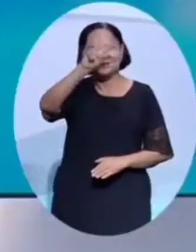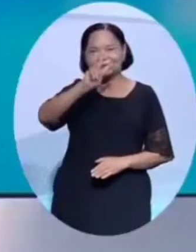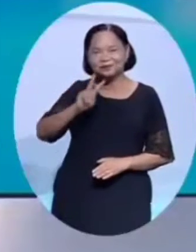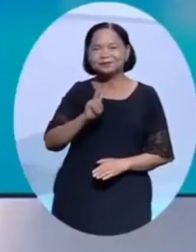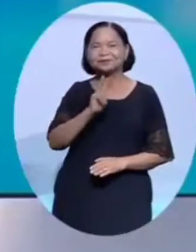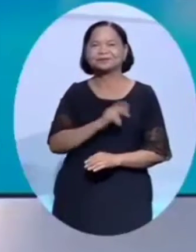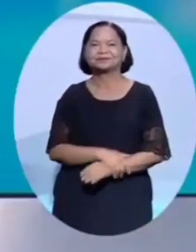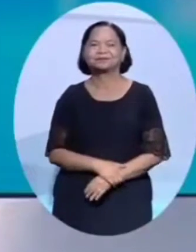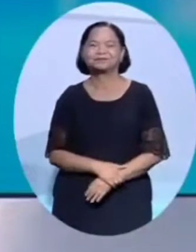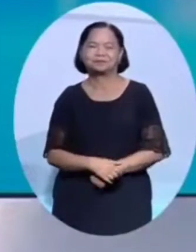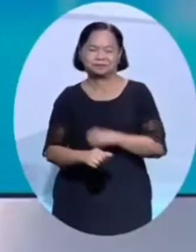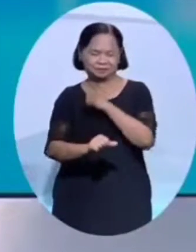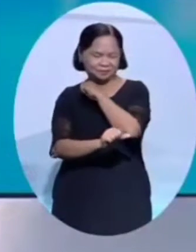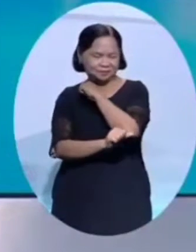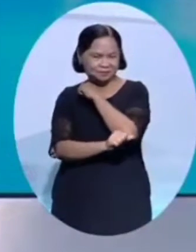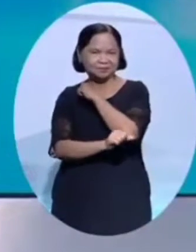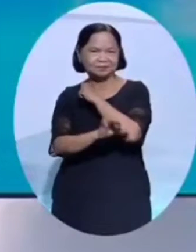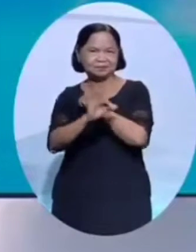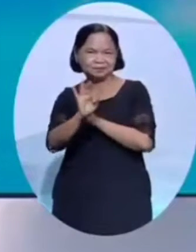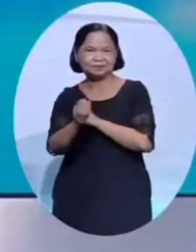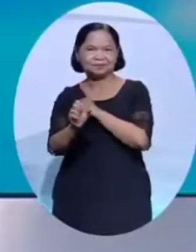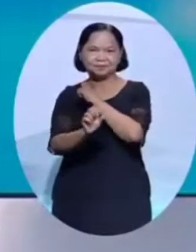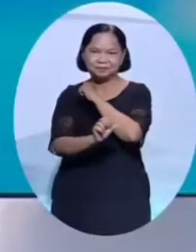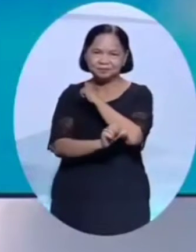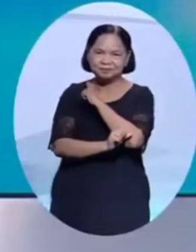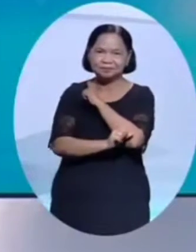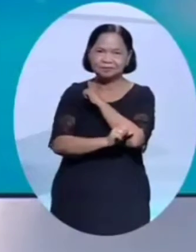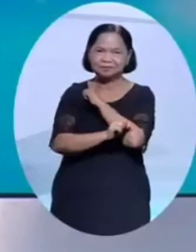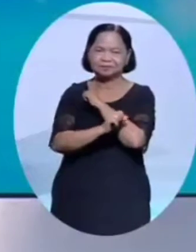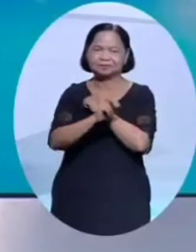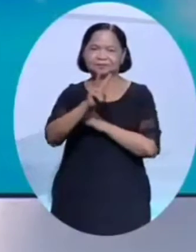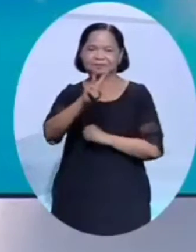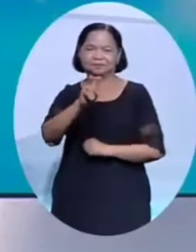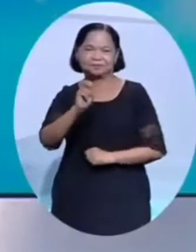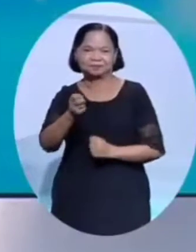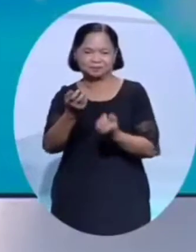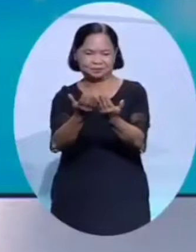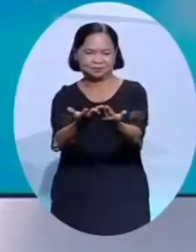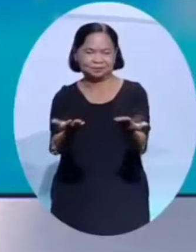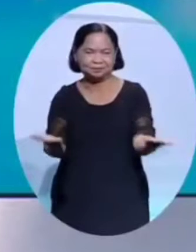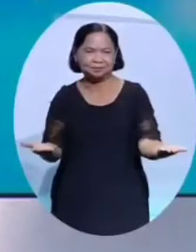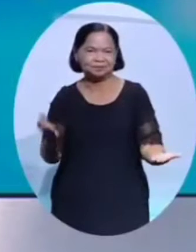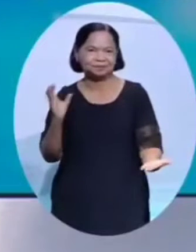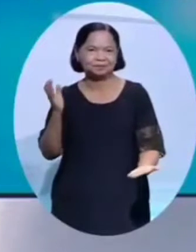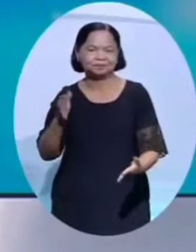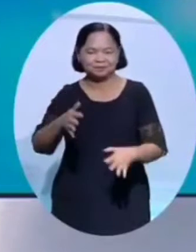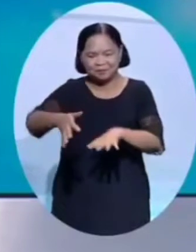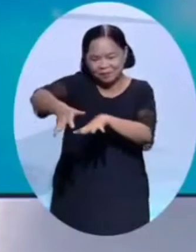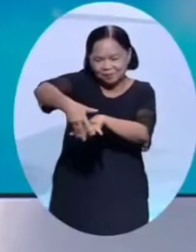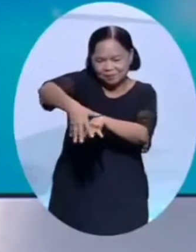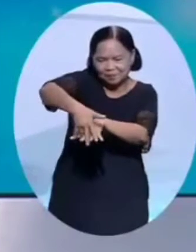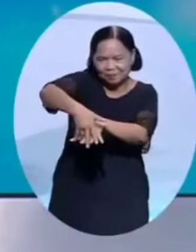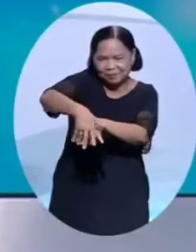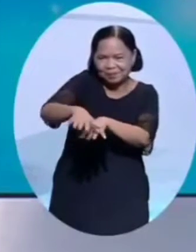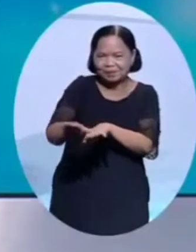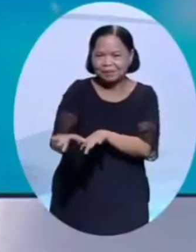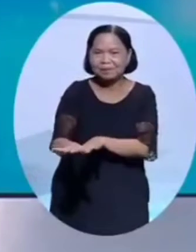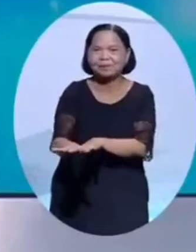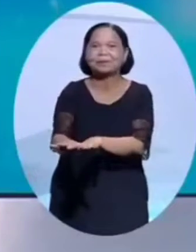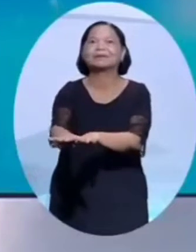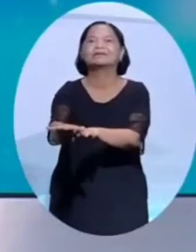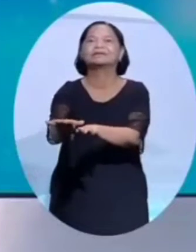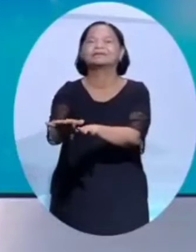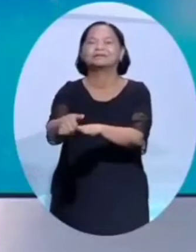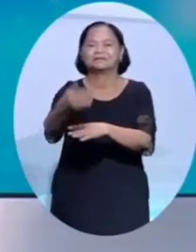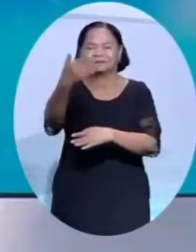ở Sài Gòn stec và Sài Gòn folic 2022 triển lãm quốc tế chuyên ngành dệt may lớn nhất tại Việt Nam